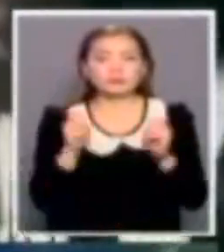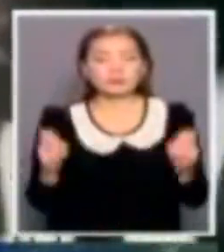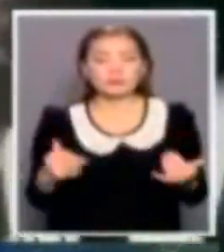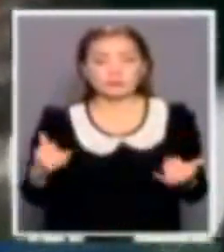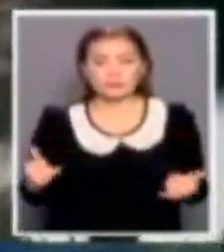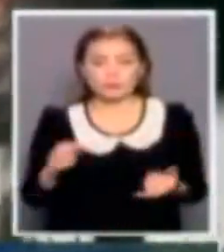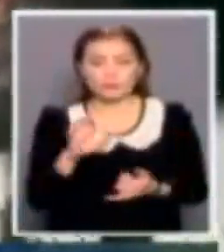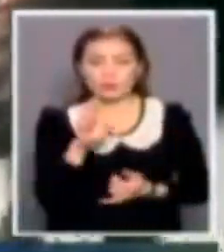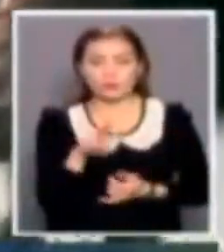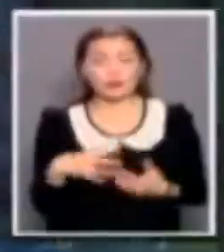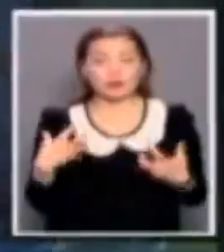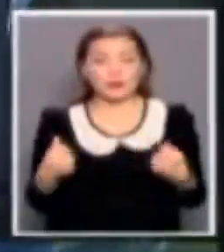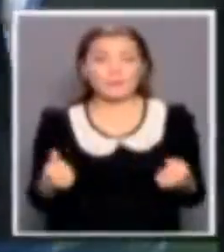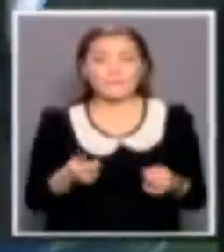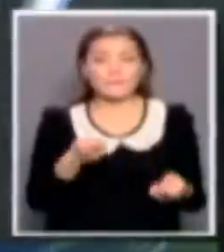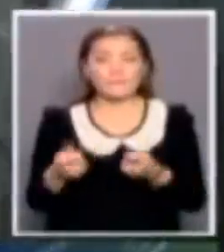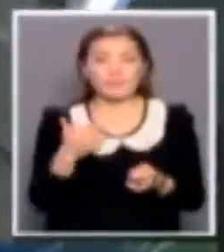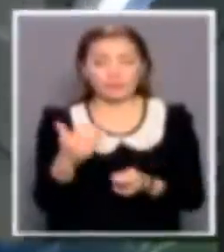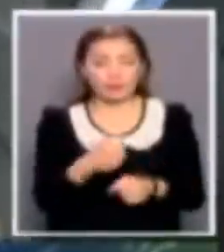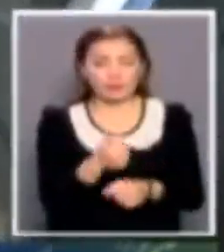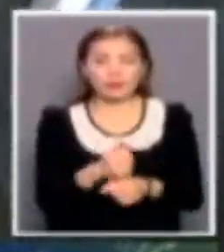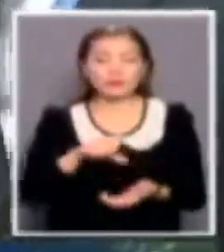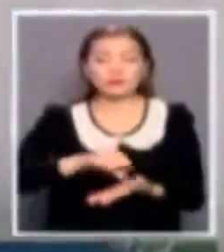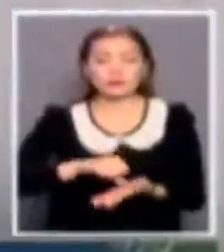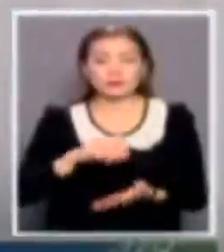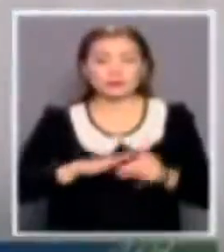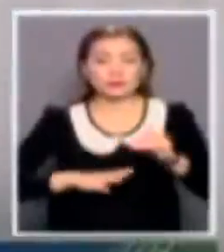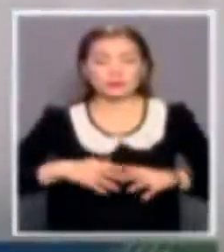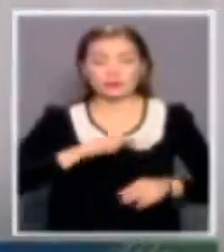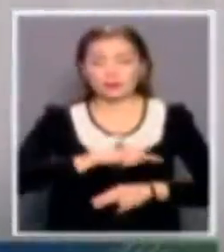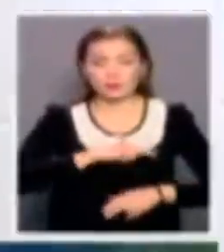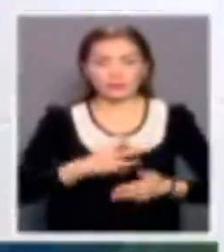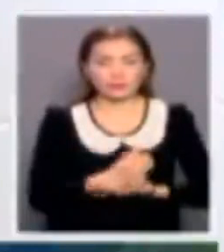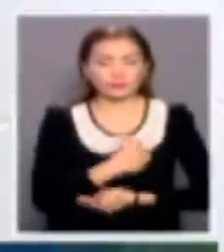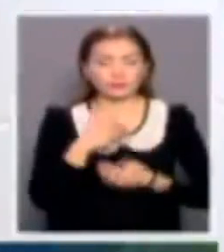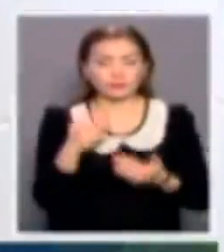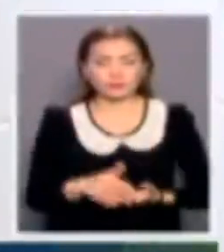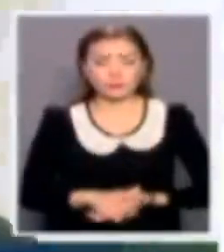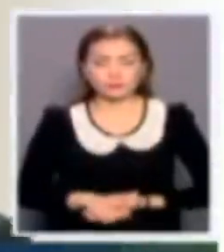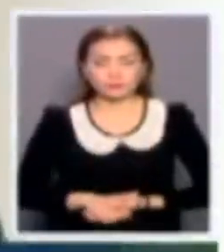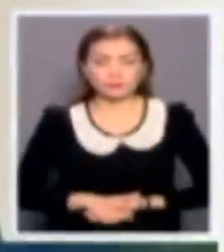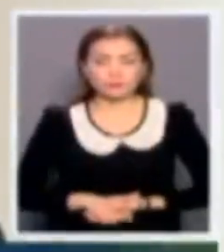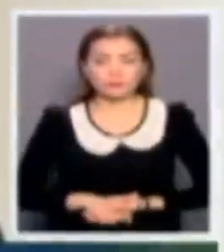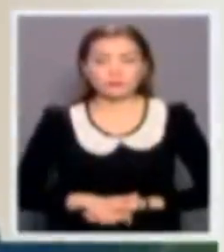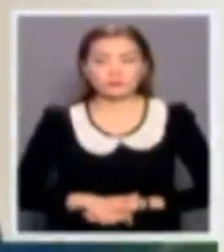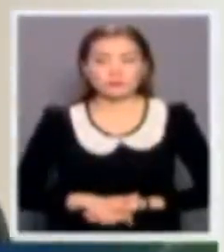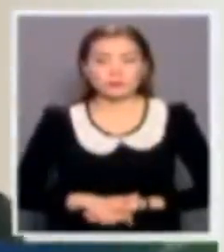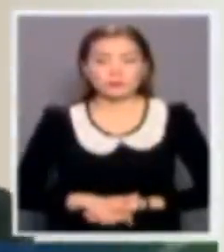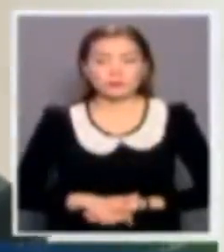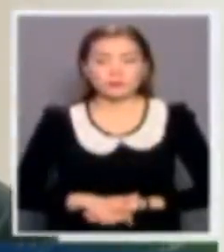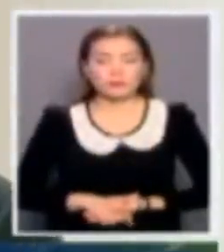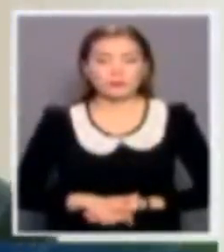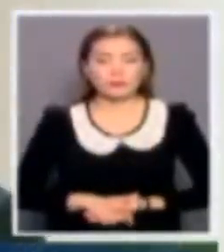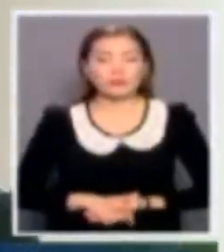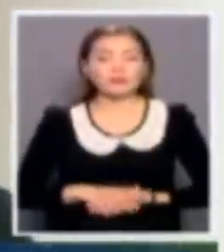салтанатына облыстық денсаулық сақтау басқармасының басшысы қатысып, мамандардың жұмысына табыс тіледі. В канун замечательного